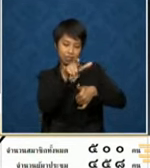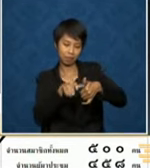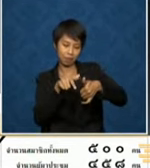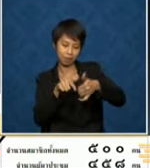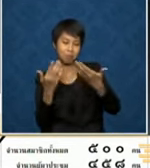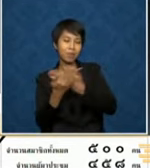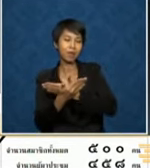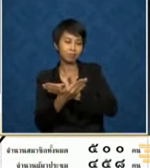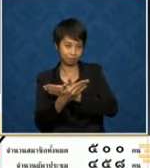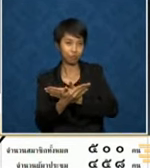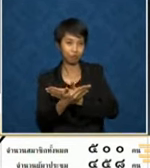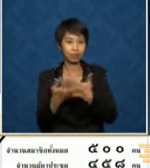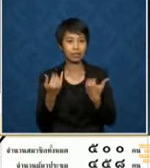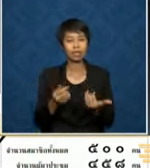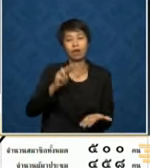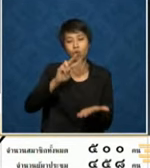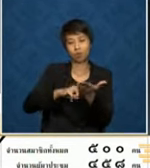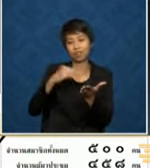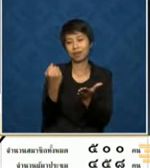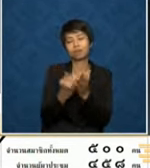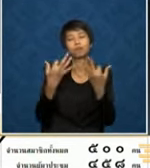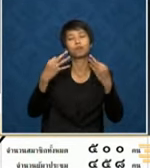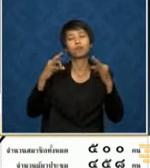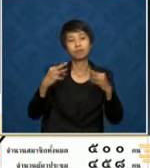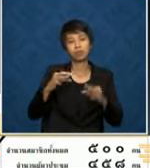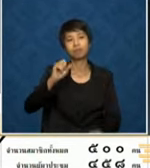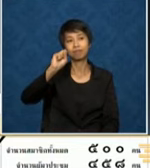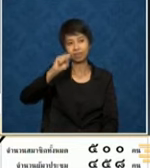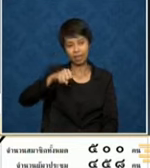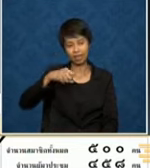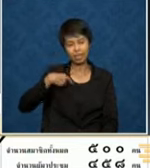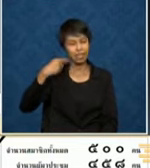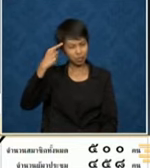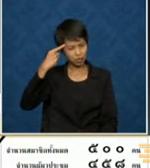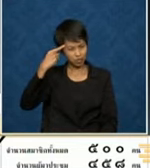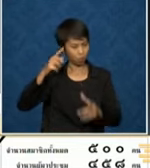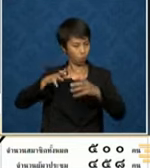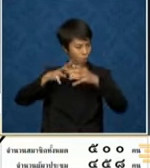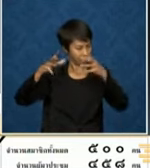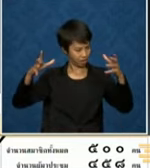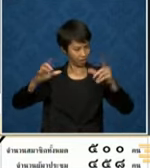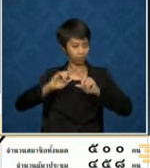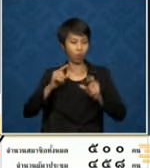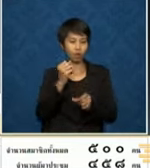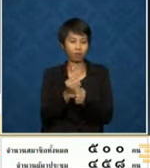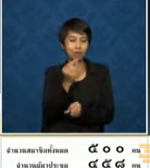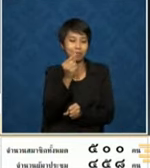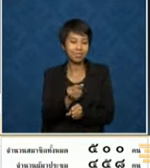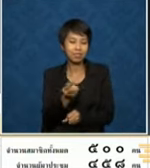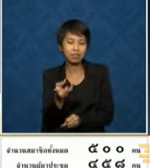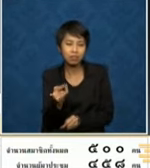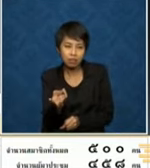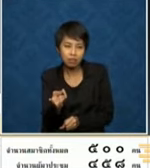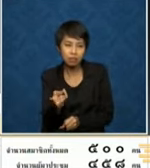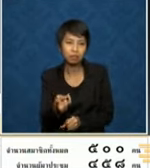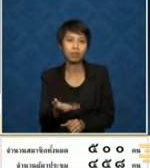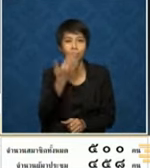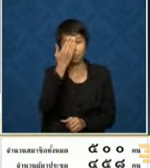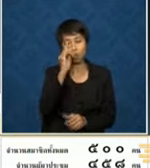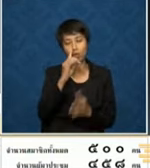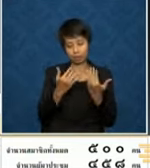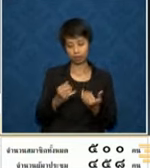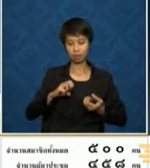าฟรีนี่ต้องบอกจริงๆว่ามันเป็นโครงการที่คิดใหญ่ทำเล็กนะคะเพราะว่าผลของมันเนี่ยมันอาจจะเทียบไม่ได้กับสเกลของปัญหา